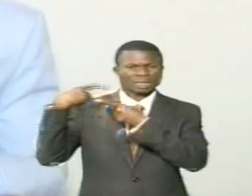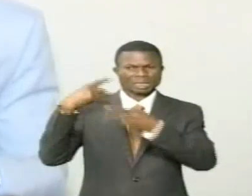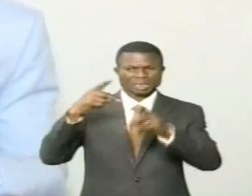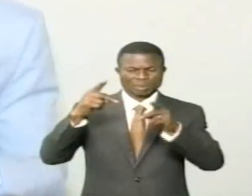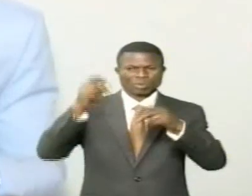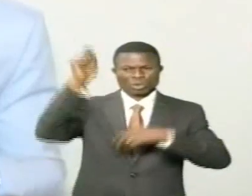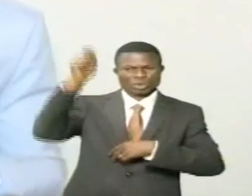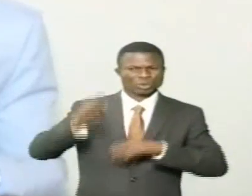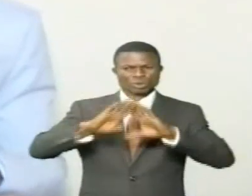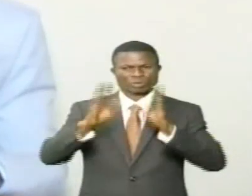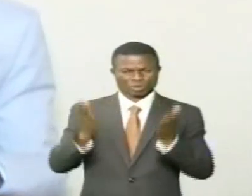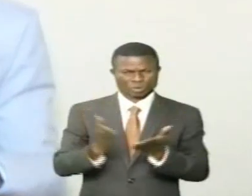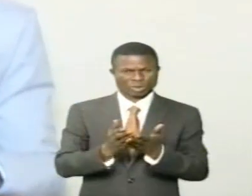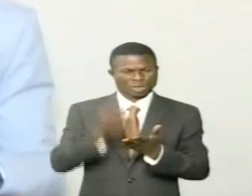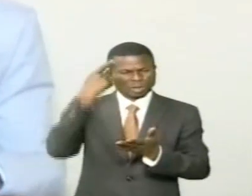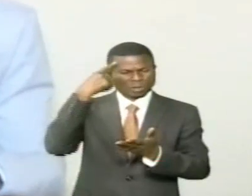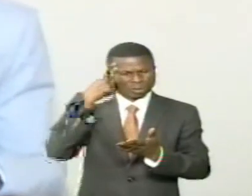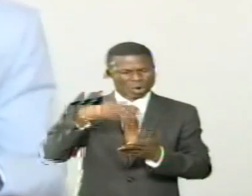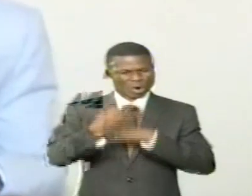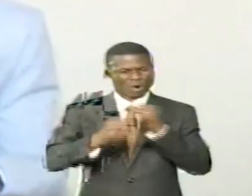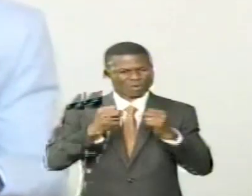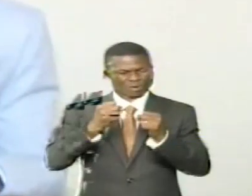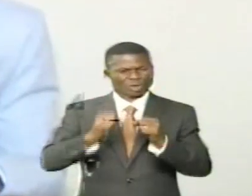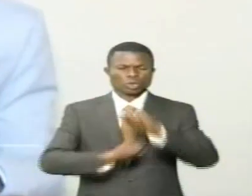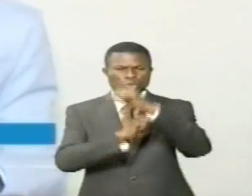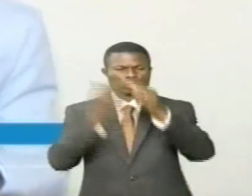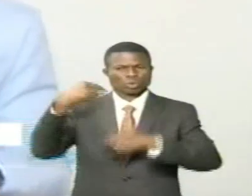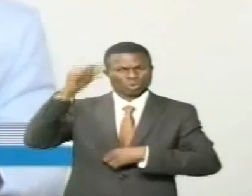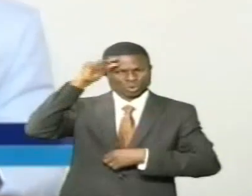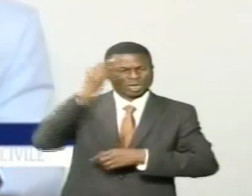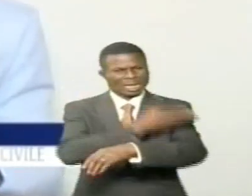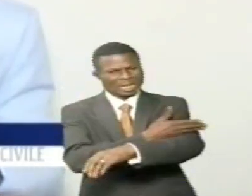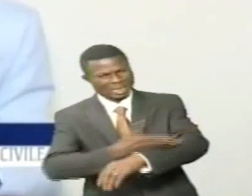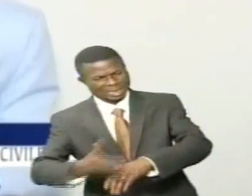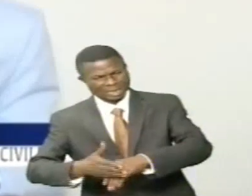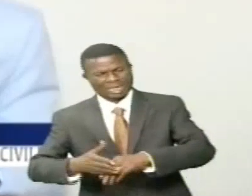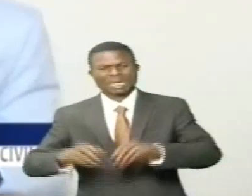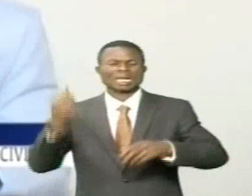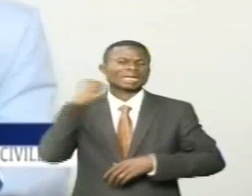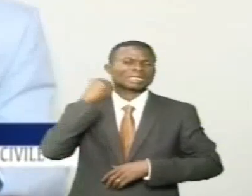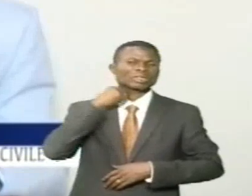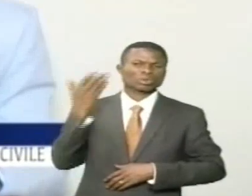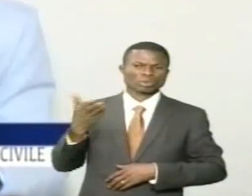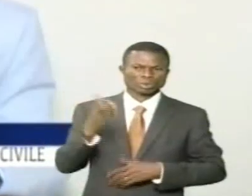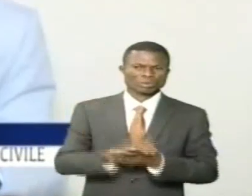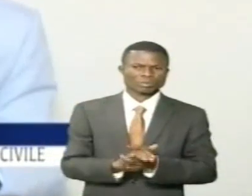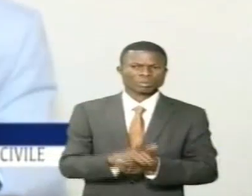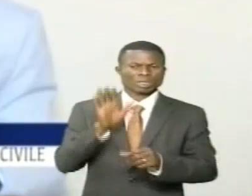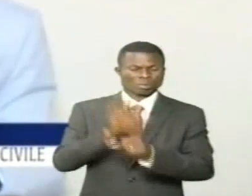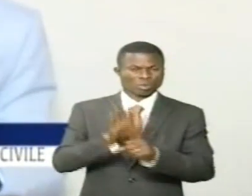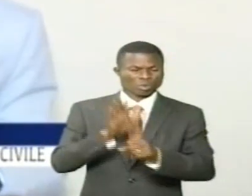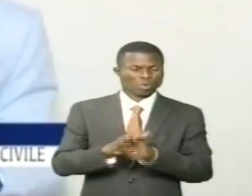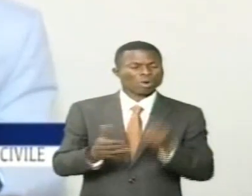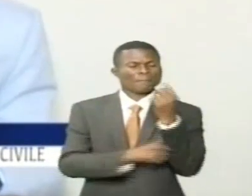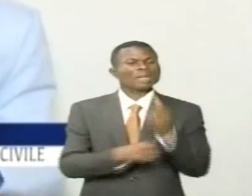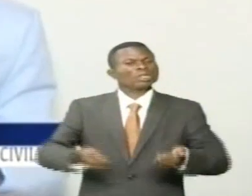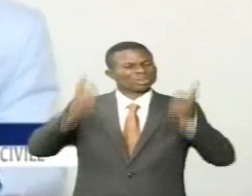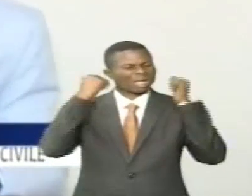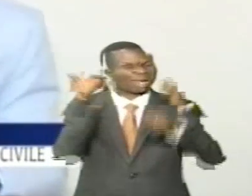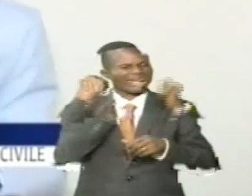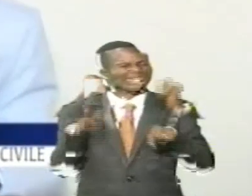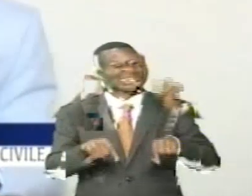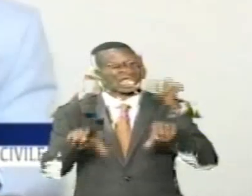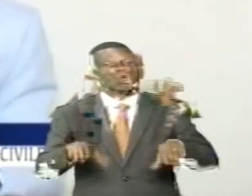occultes pour discréditer les efforts du gouvernement et des personnels soignants. Des gens redoutent l'existence de la maladie